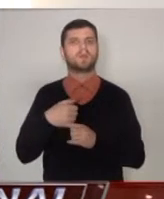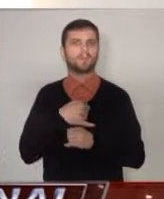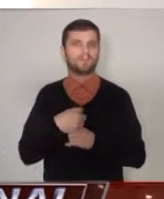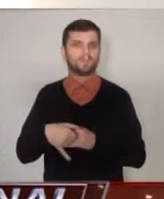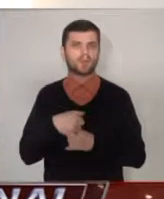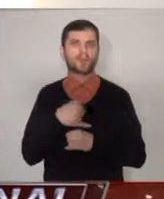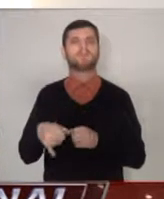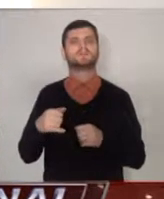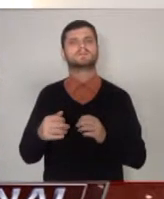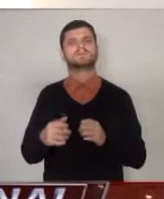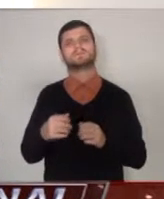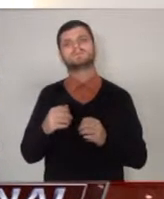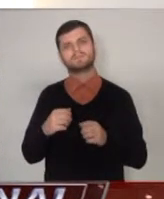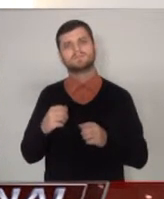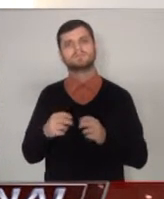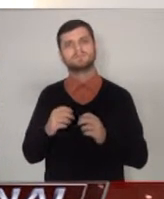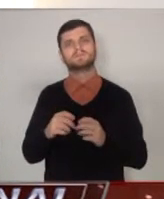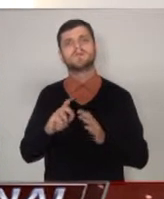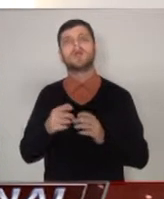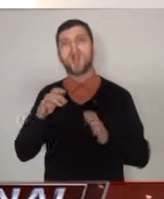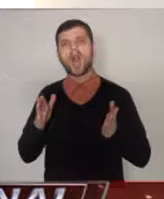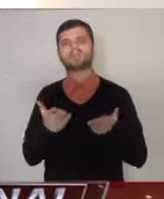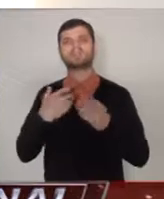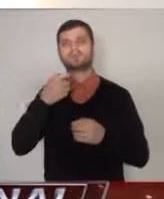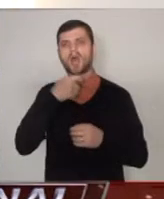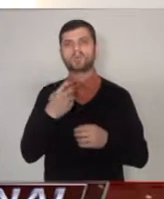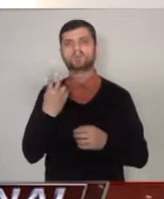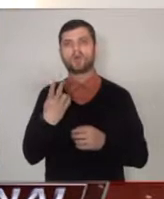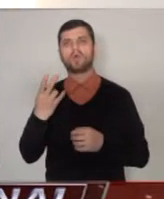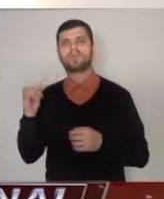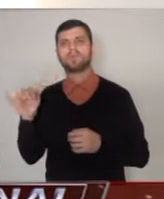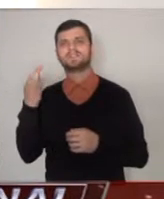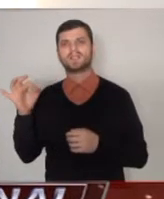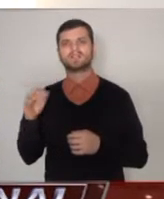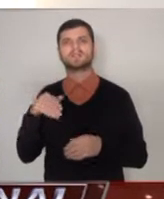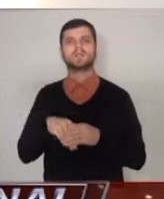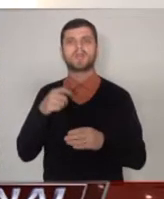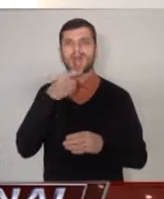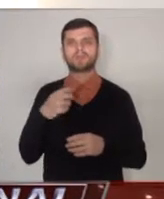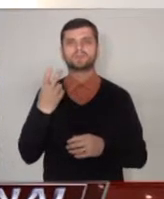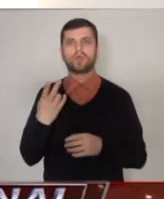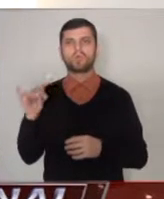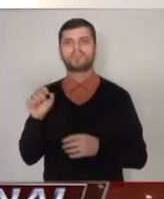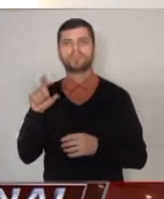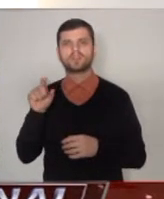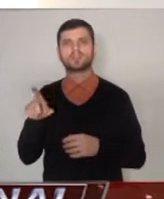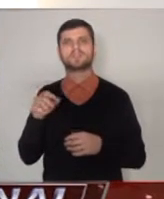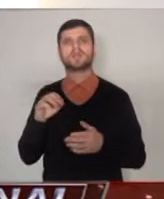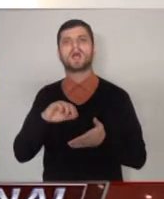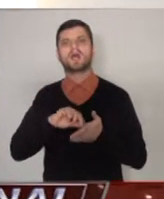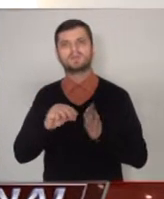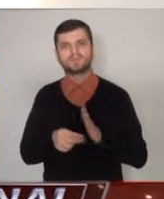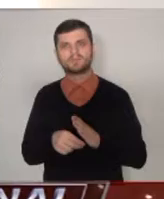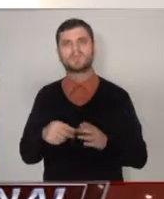s-a demarat, v-am spus, din 2010, abia în 2012 am semnat contractul cu